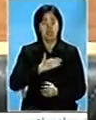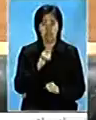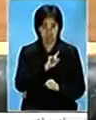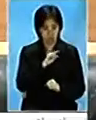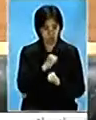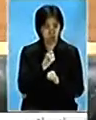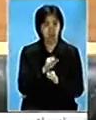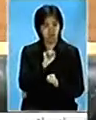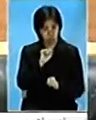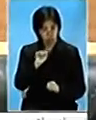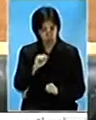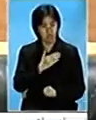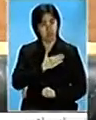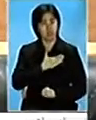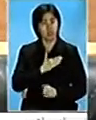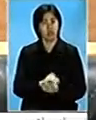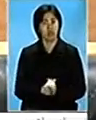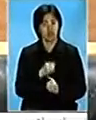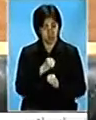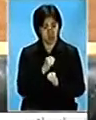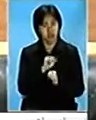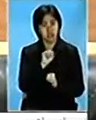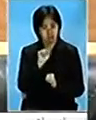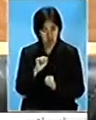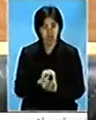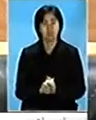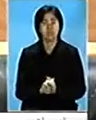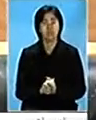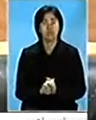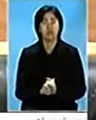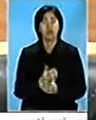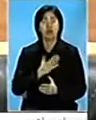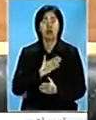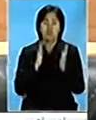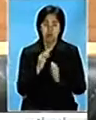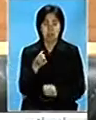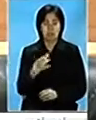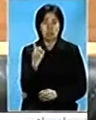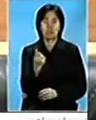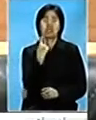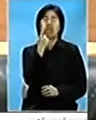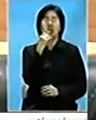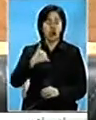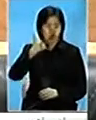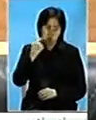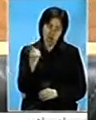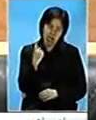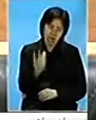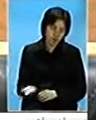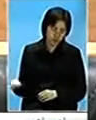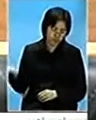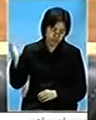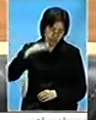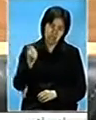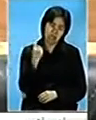ที่ในสภาผู้แทนราษฎรนะคะแต่ดิฉันเนี่ยจะต้องถูกทำร้ายถูกโทรมาด่าทั้งวันทั้งคืนนะ